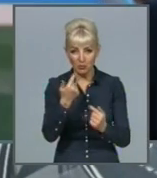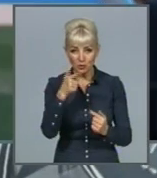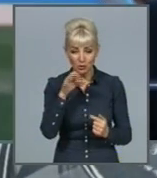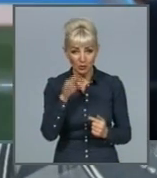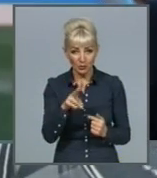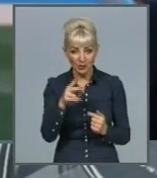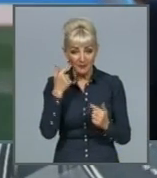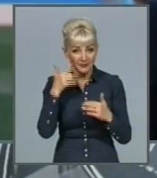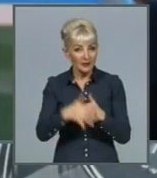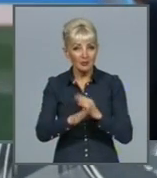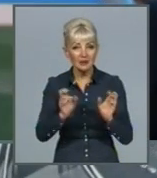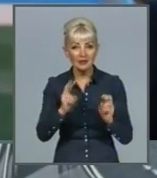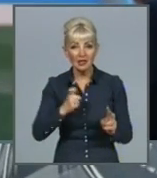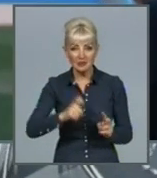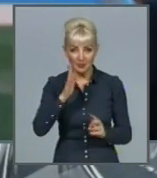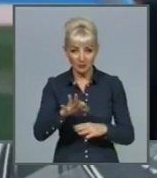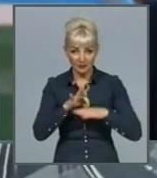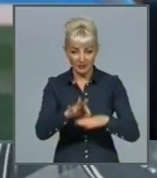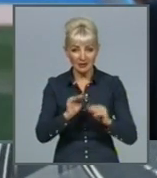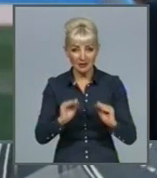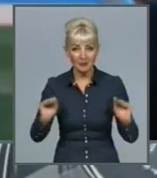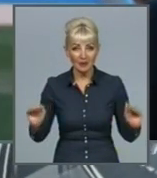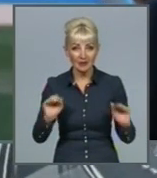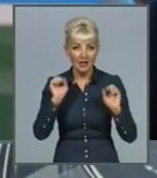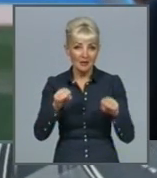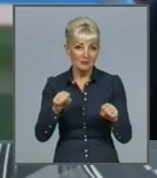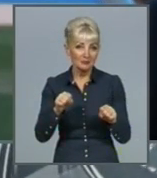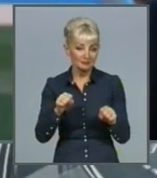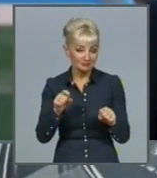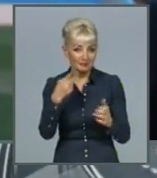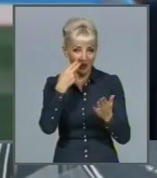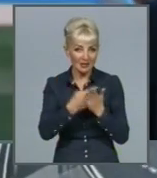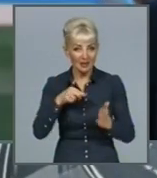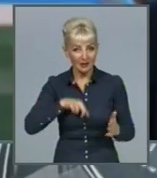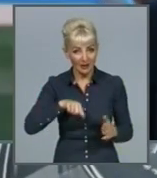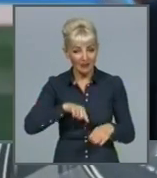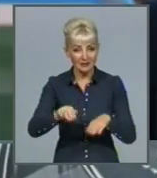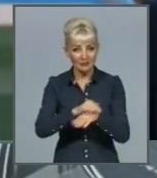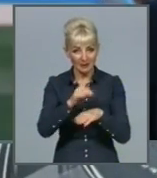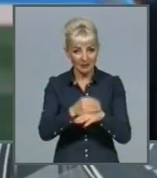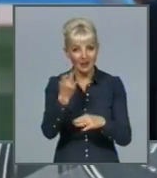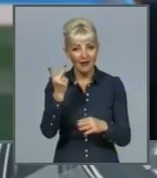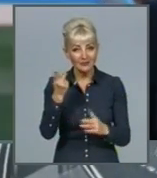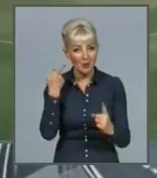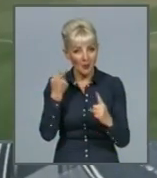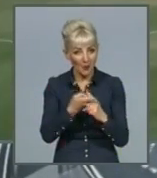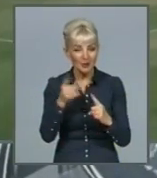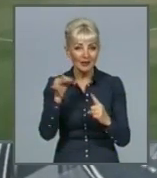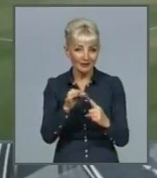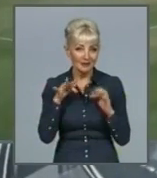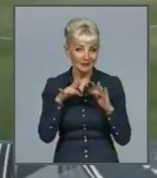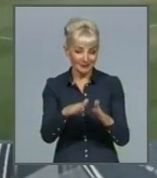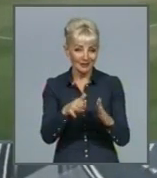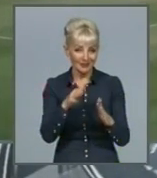ребята себя все-таки. Может, все-таки показали характер, молодцы, забили второй гол и довели дело к решающей победе.